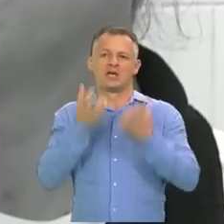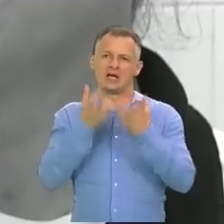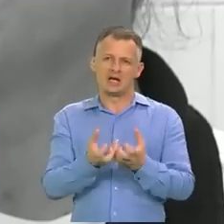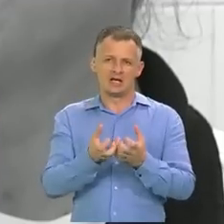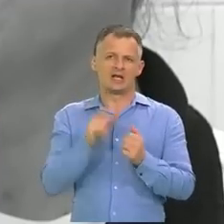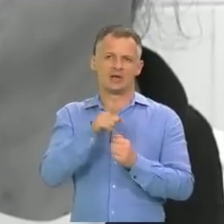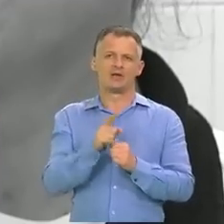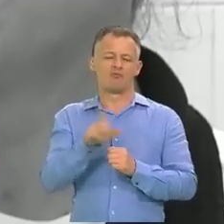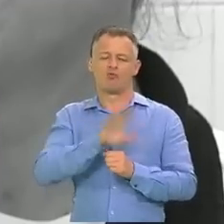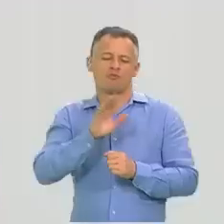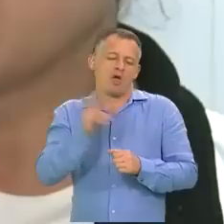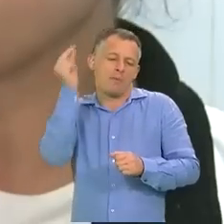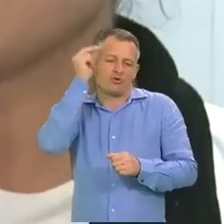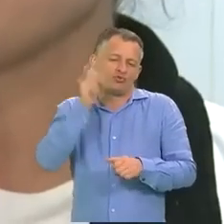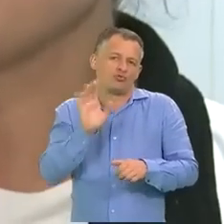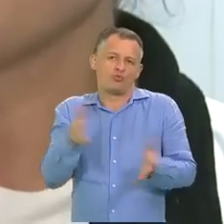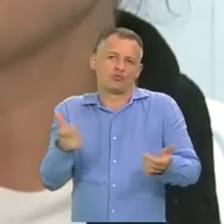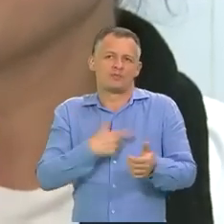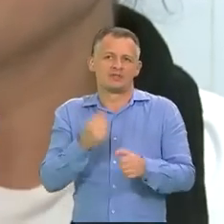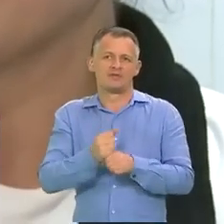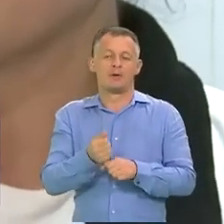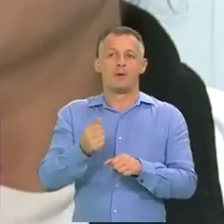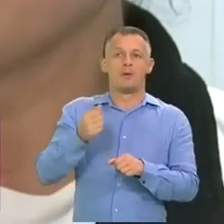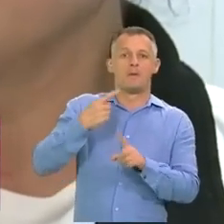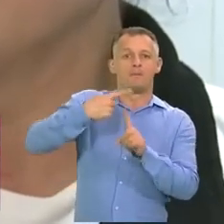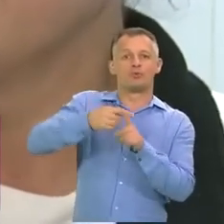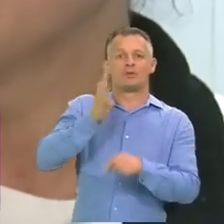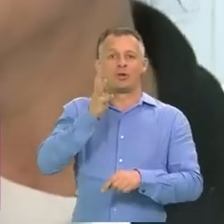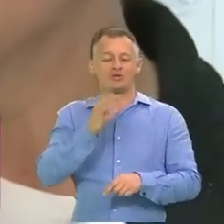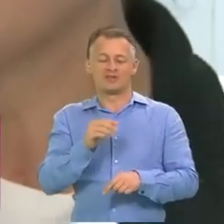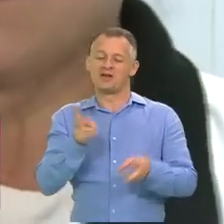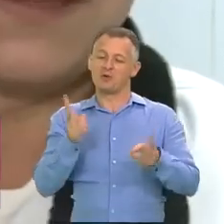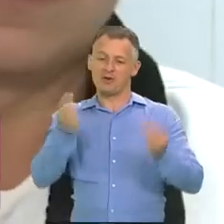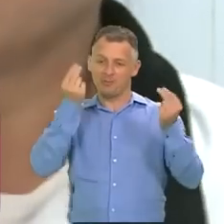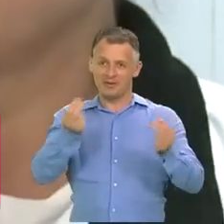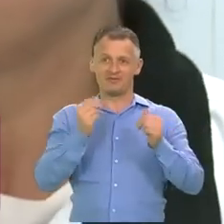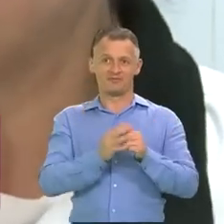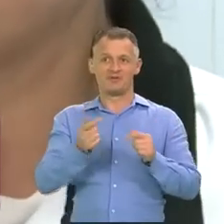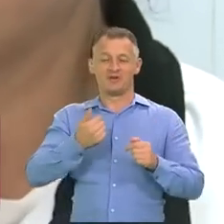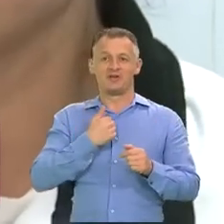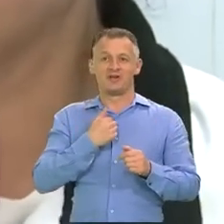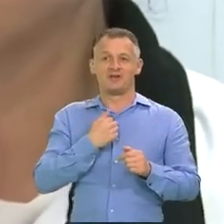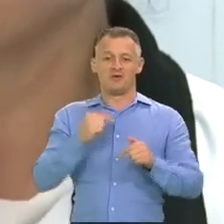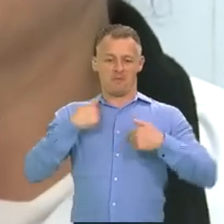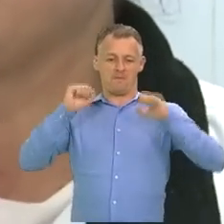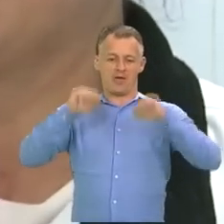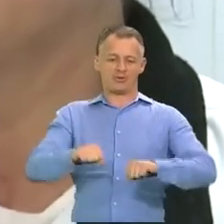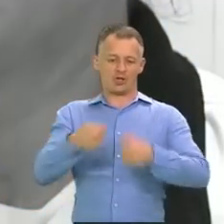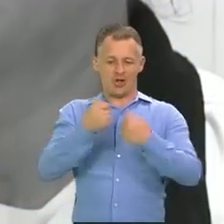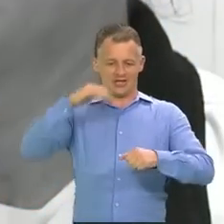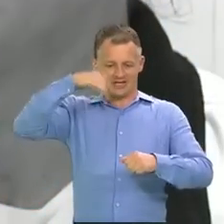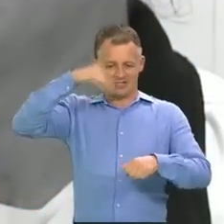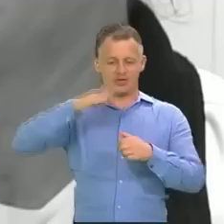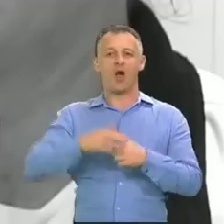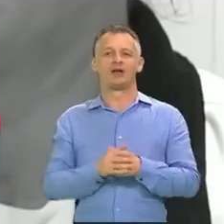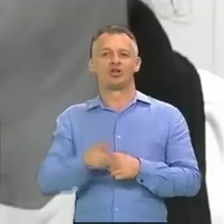obișnuit, nu avem încotro. O 14 fără pierăcoare, e bine, eu fiind patroana stau toată ziua. Noi